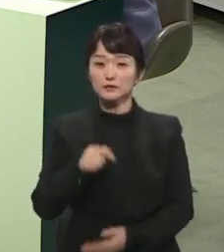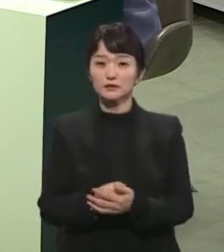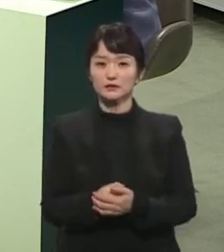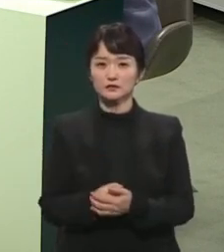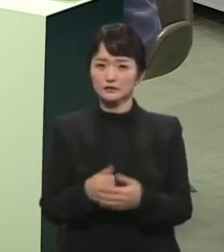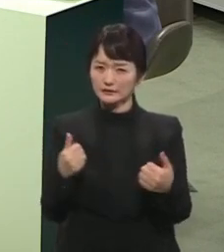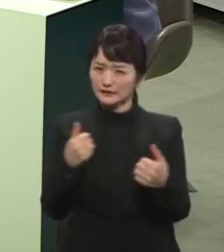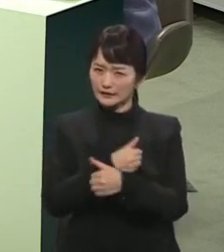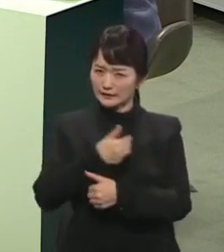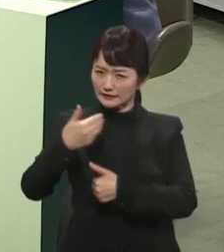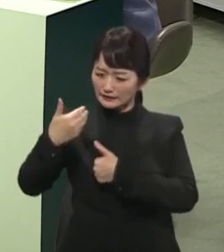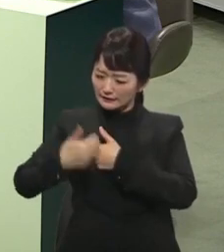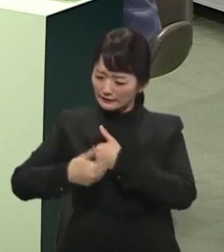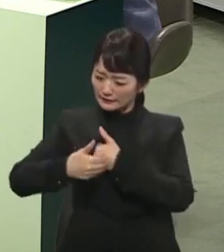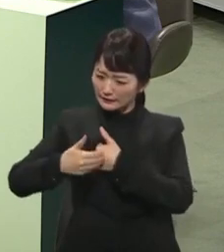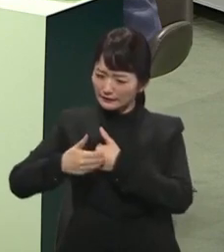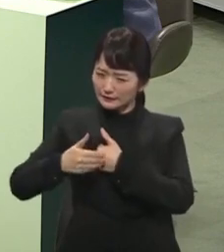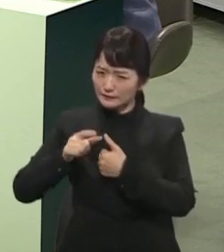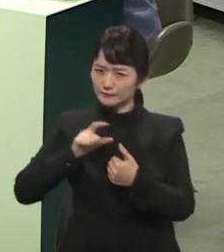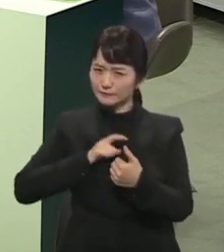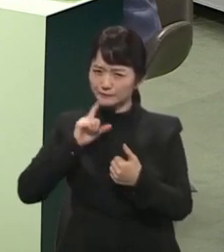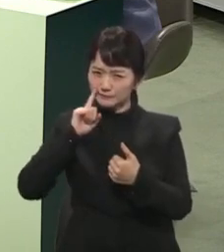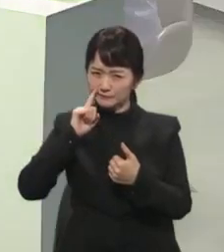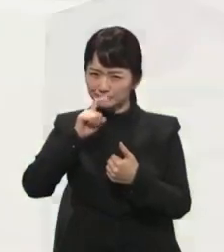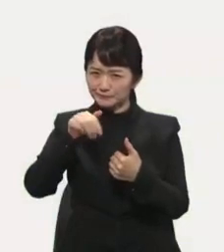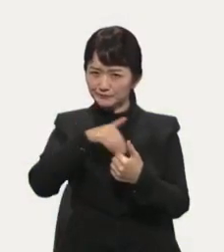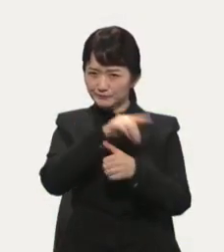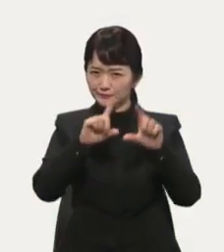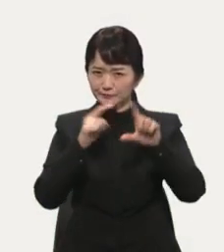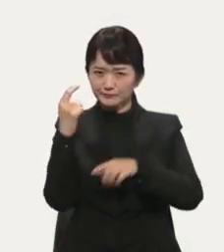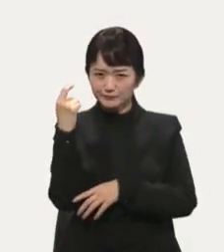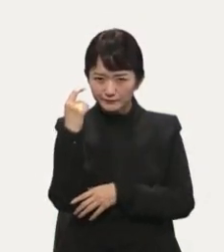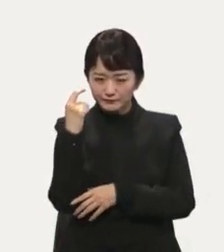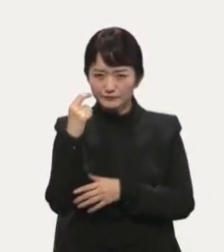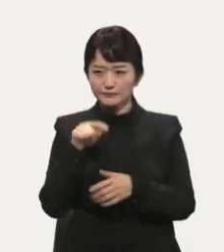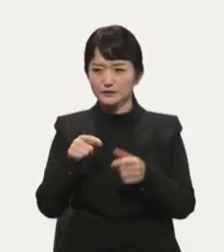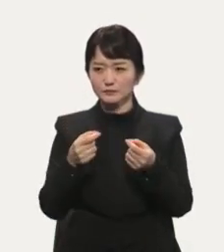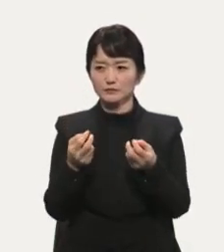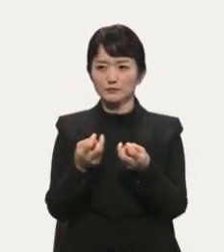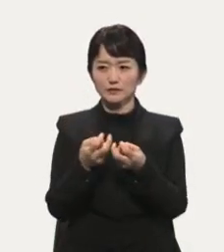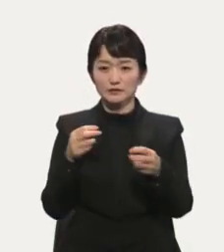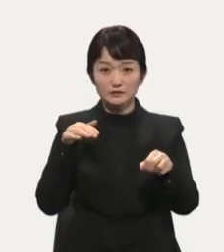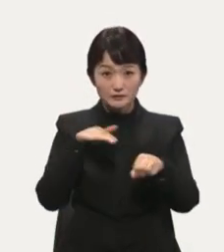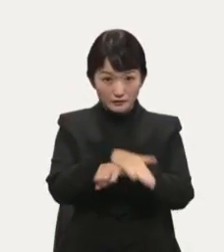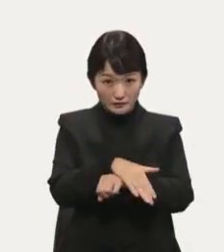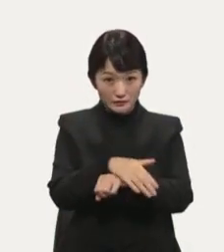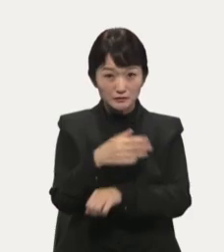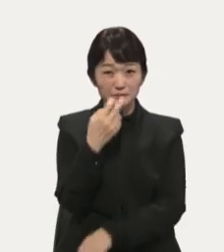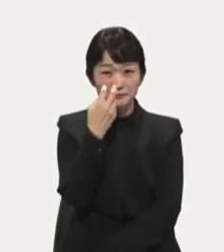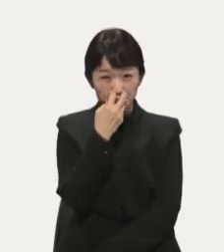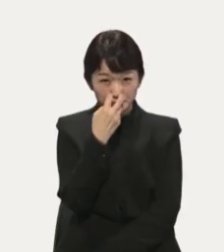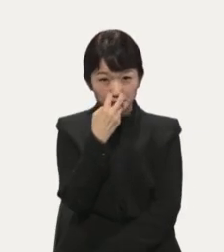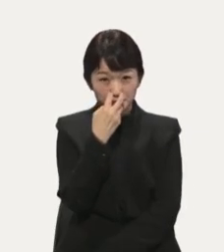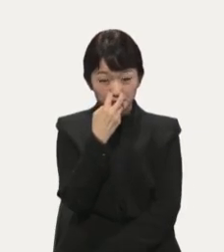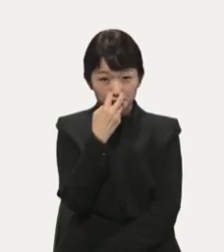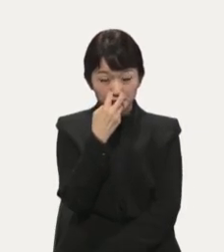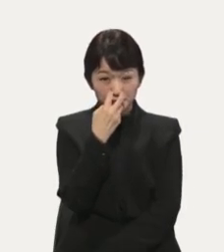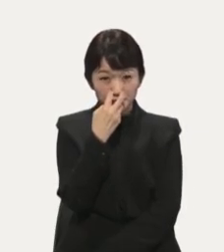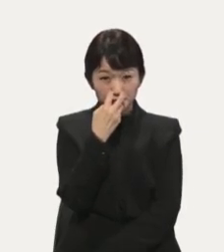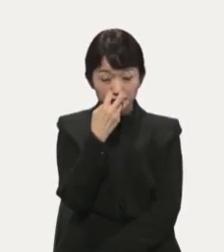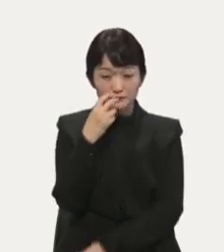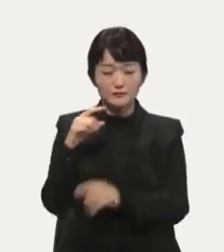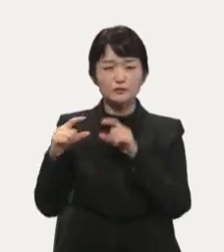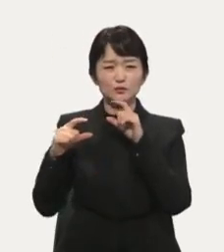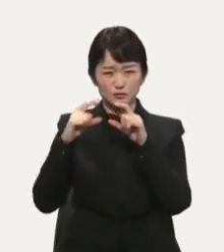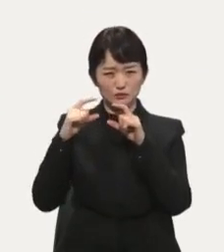의심되는 정황을 그 전에 전에 들었기 때문에 어 이런 방식에 취재를 한 것이다라는 주장인